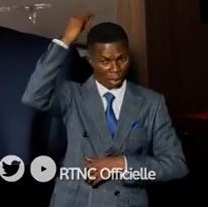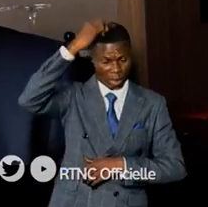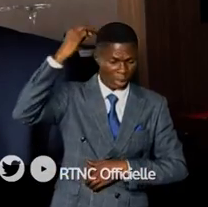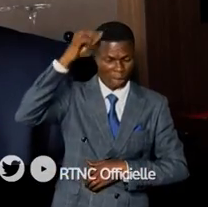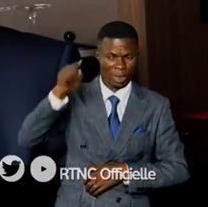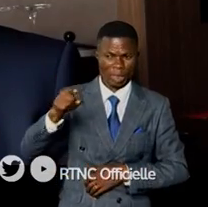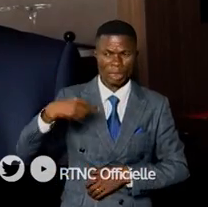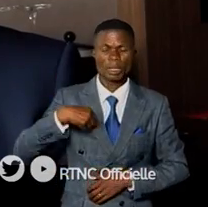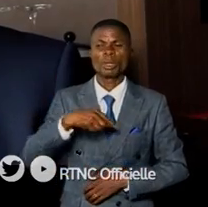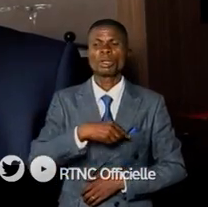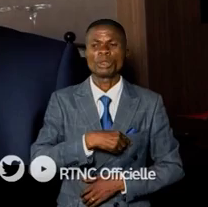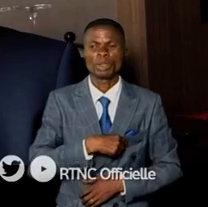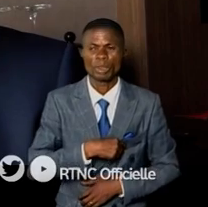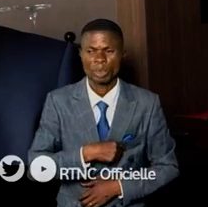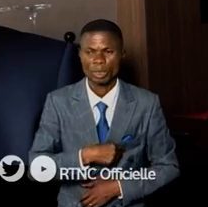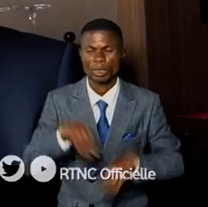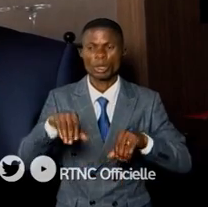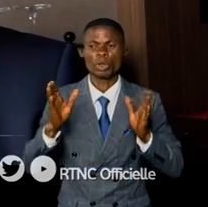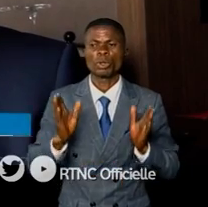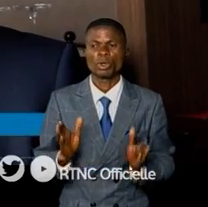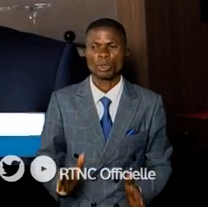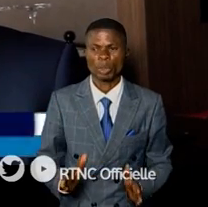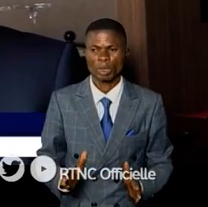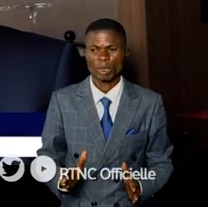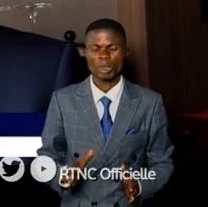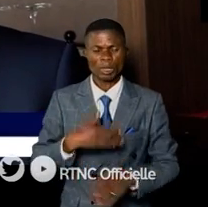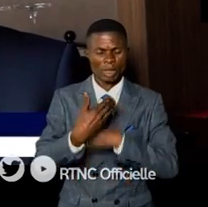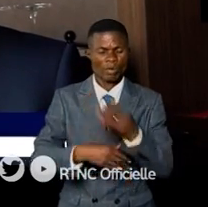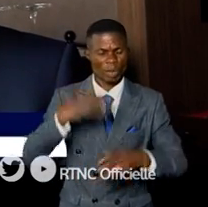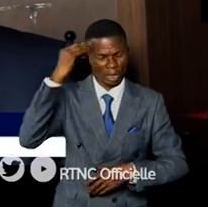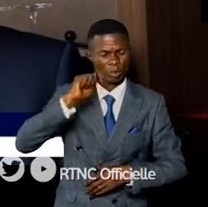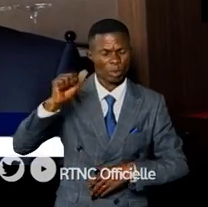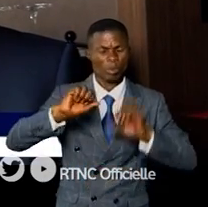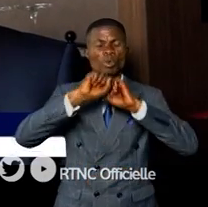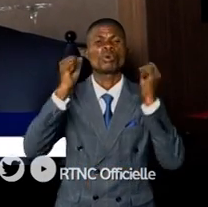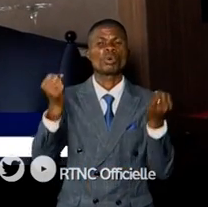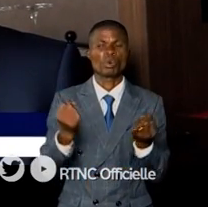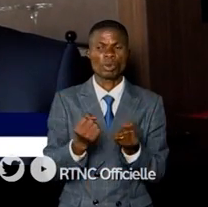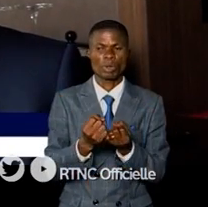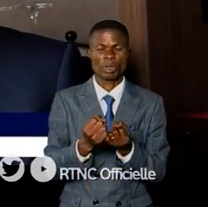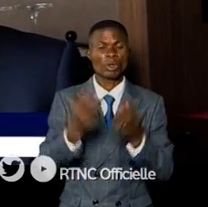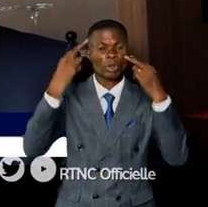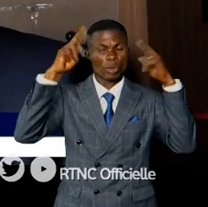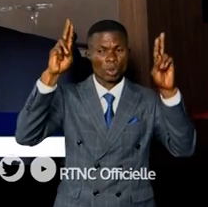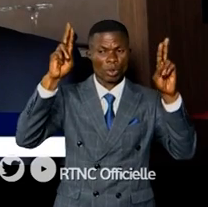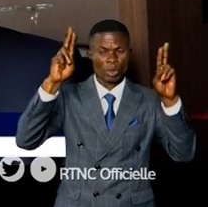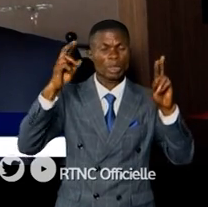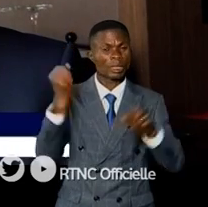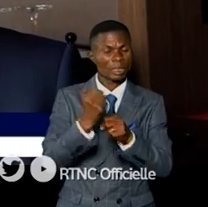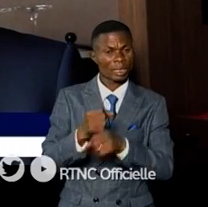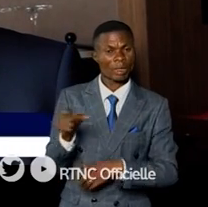je pense que le Congolais ou l'homme en général doit faire quelque chose pour sa société. Et quand on réussit dans son